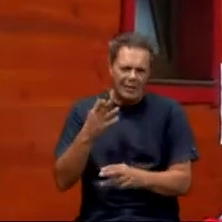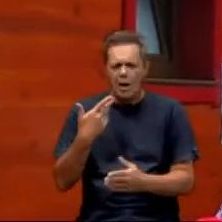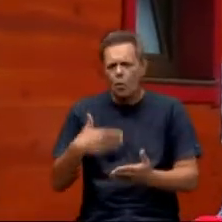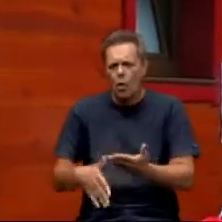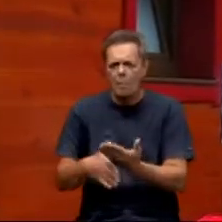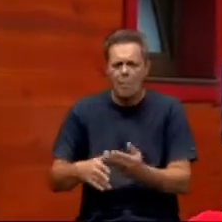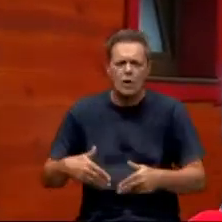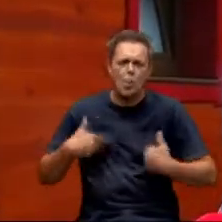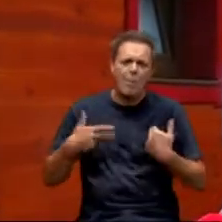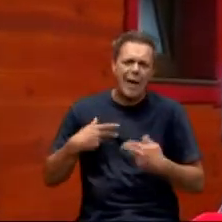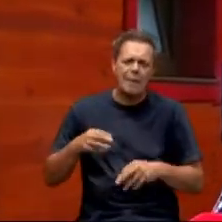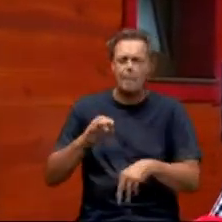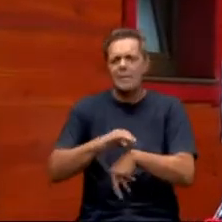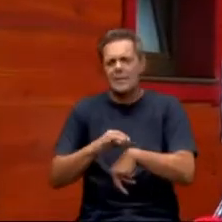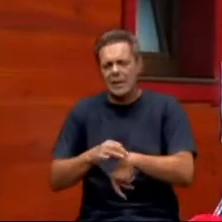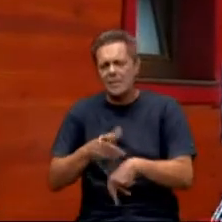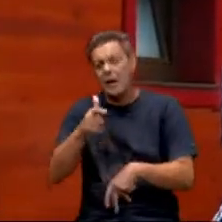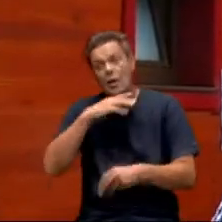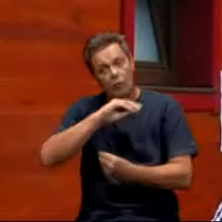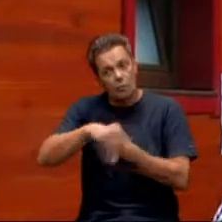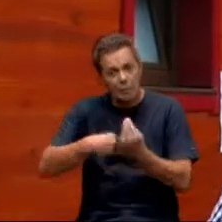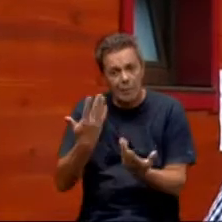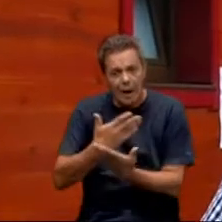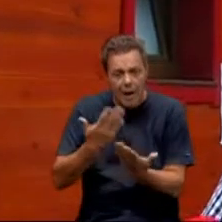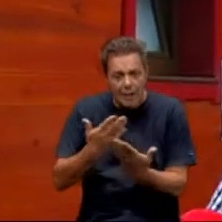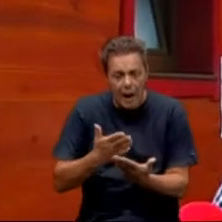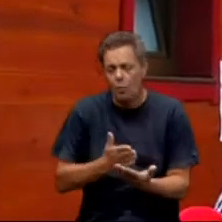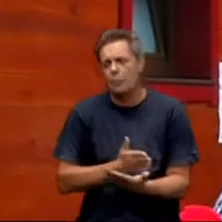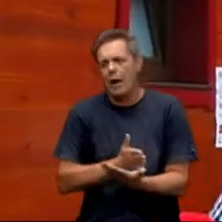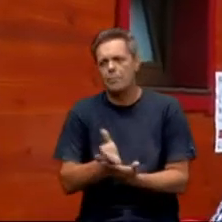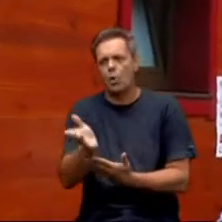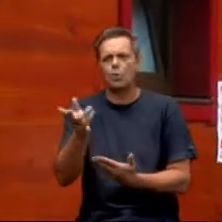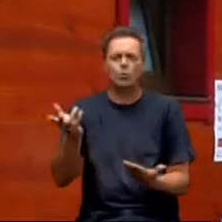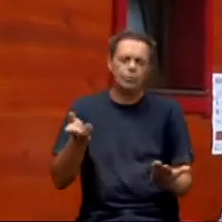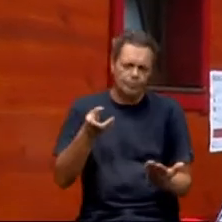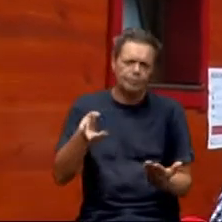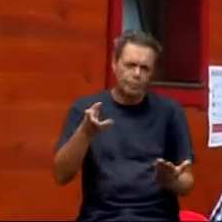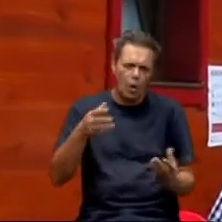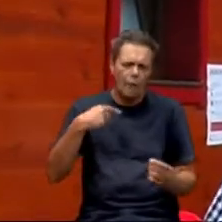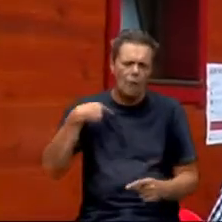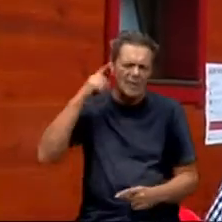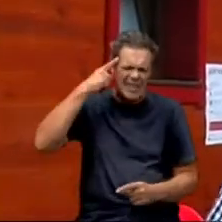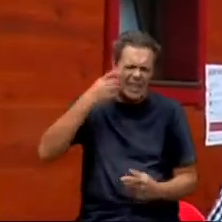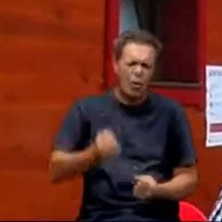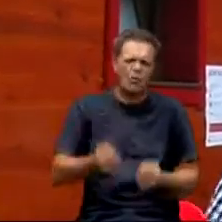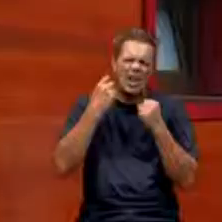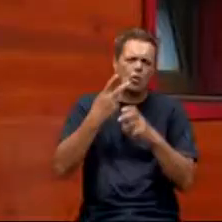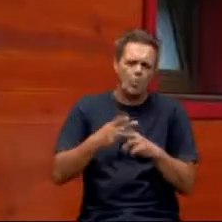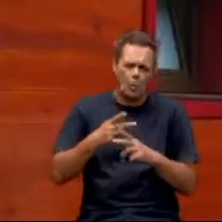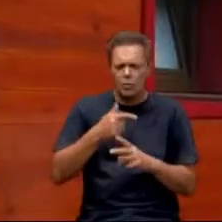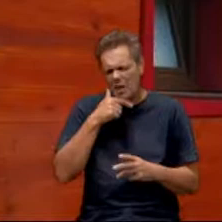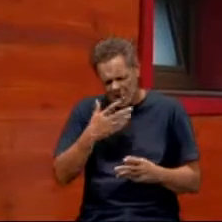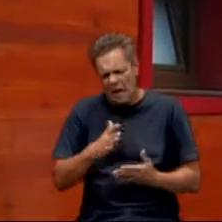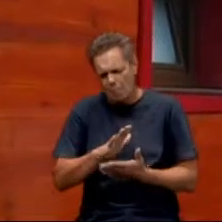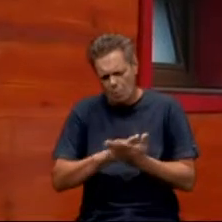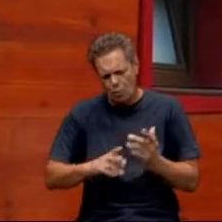pacijentima, novima i njihovim roditeljima kako da prebrode taj inicijalni šok saznanja o teškoj bolesti i da onda ide dalje. Imamo